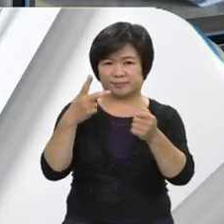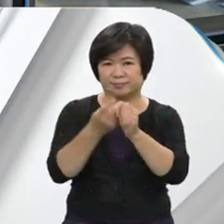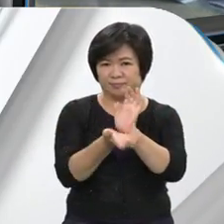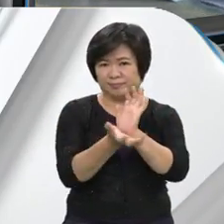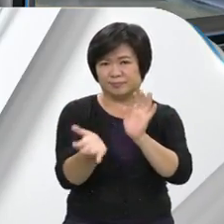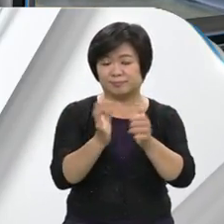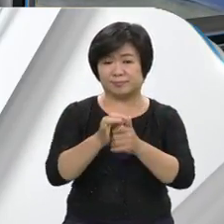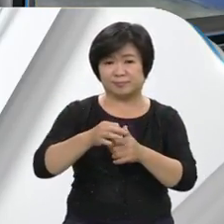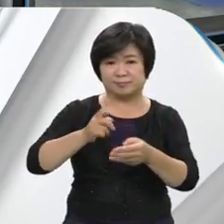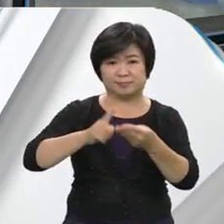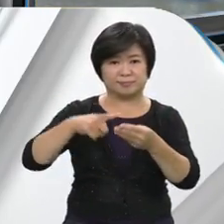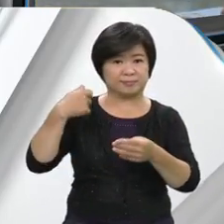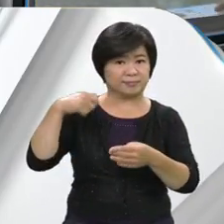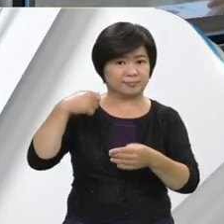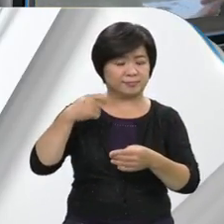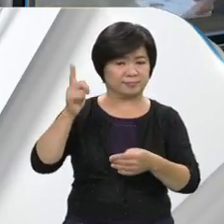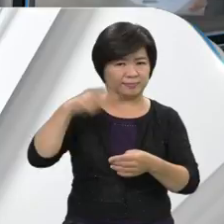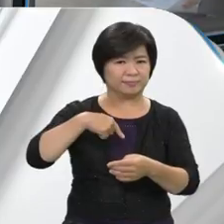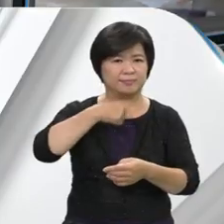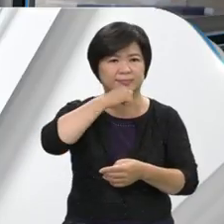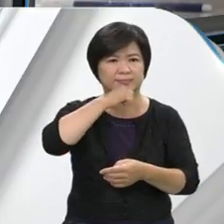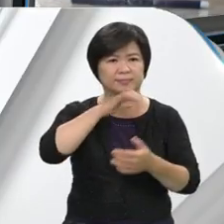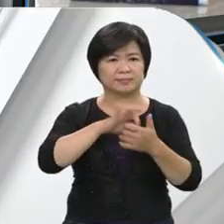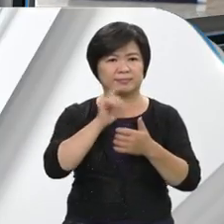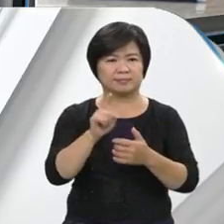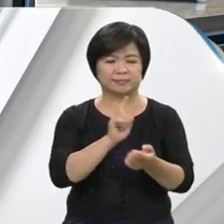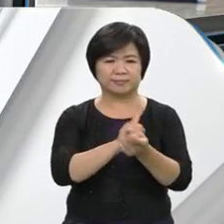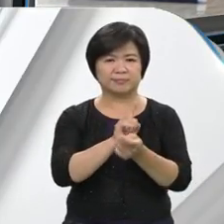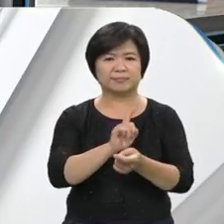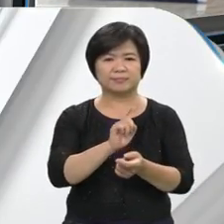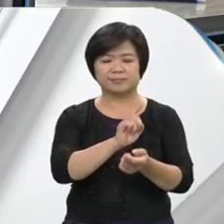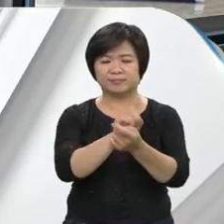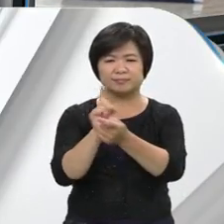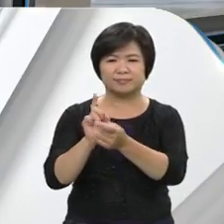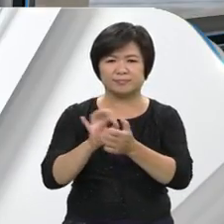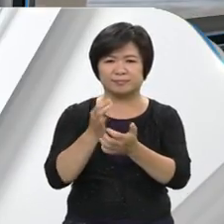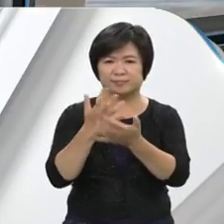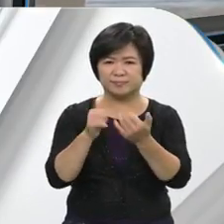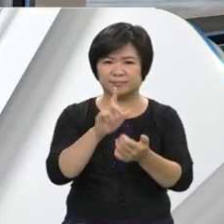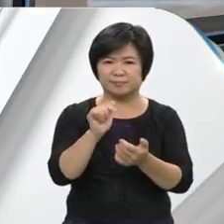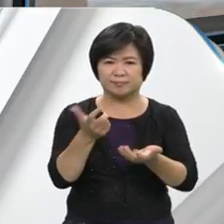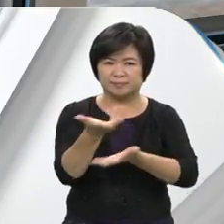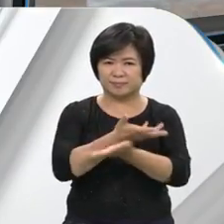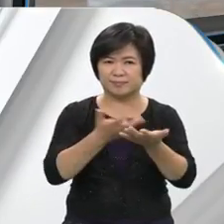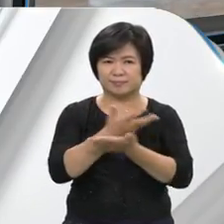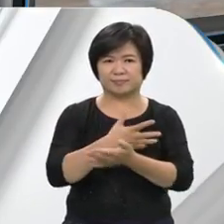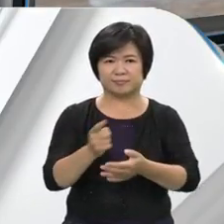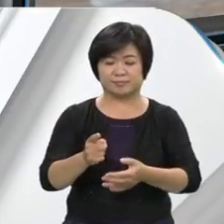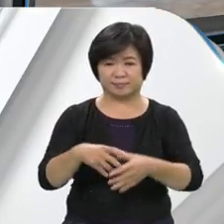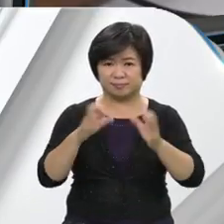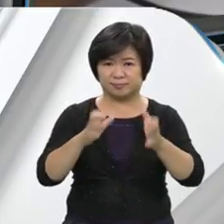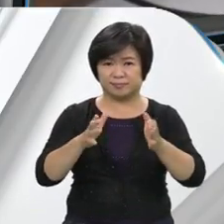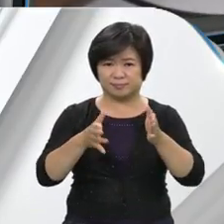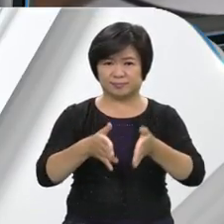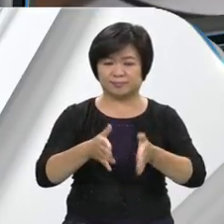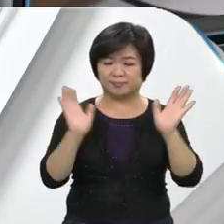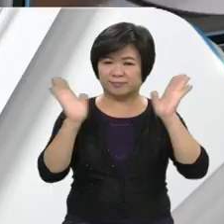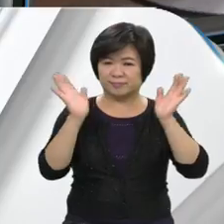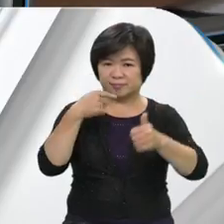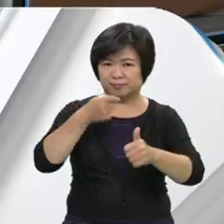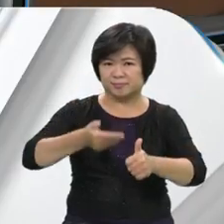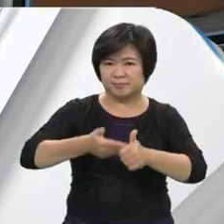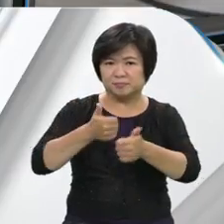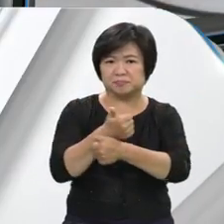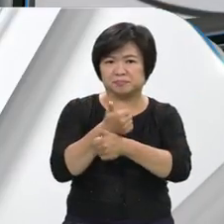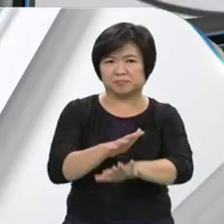斯亚雷的推翻，让推翻给业界新上韩国后生的穷下费用走至通少年高入的相关